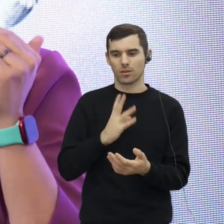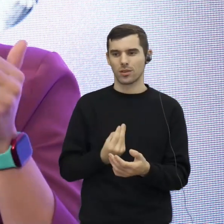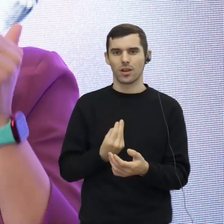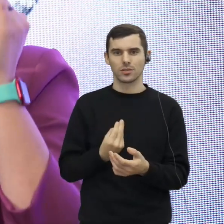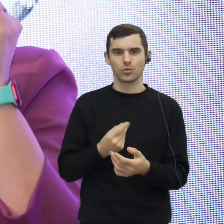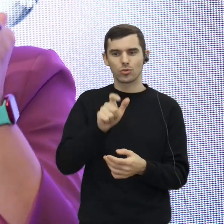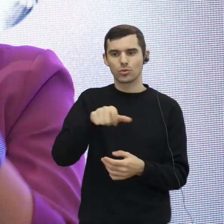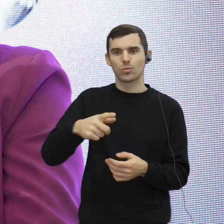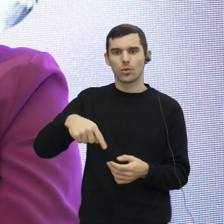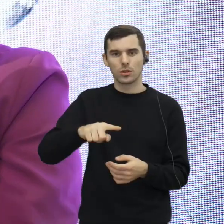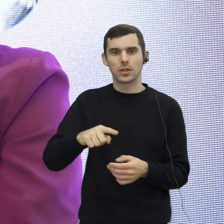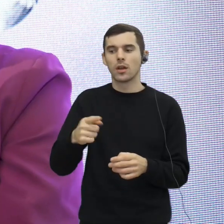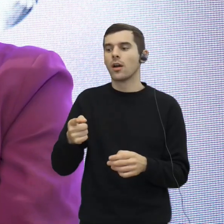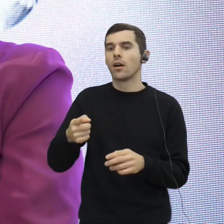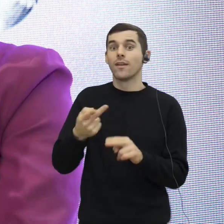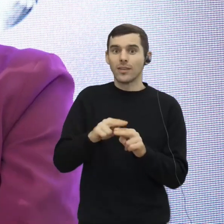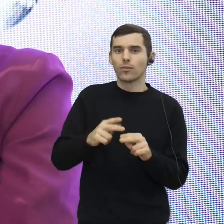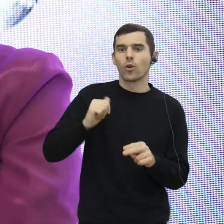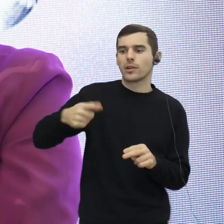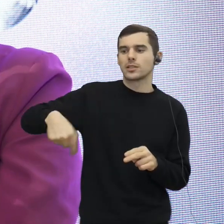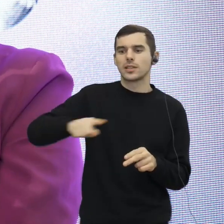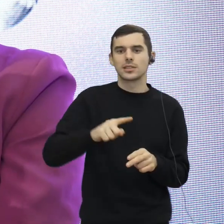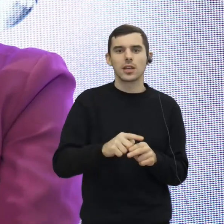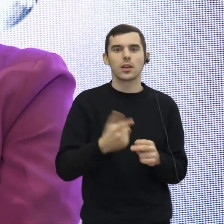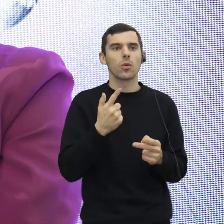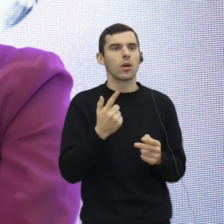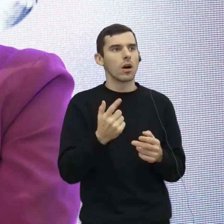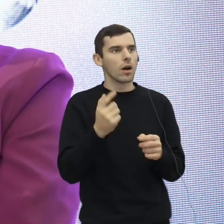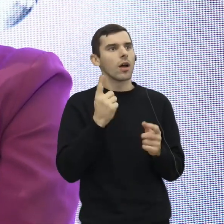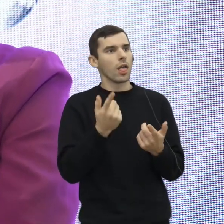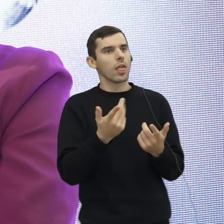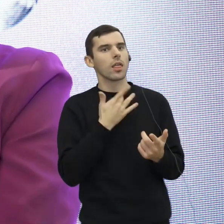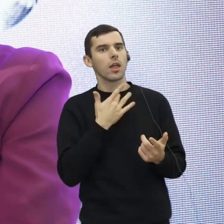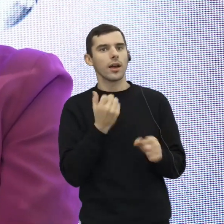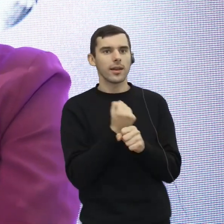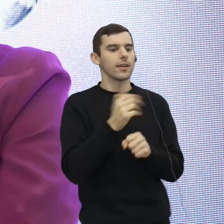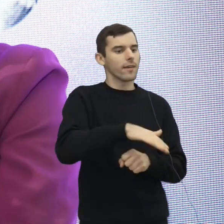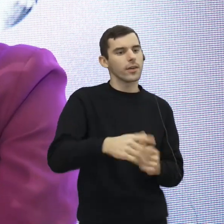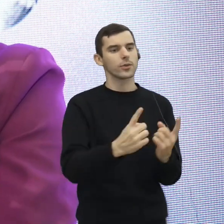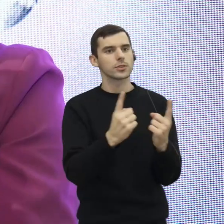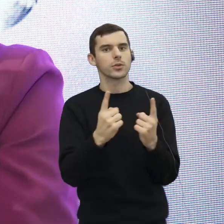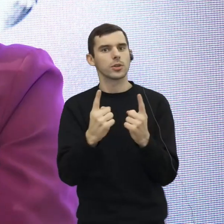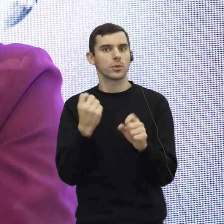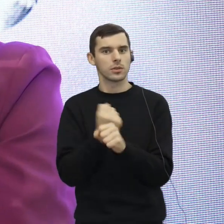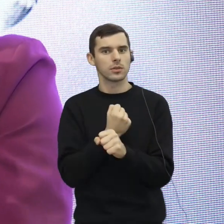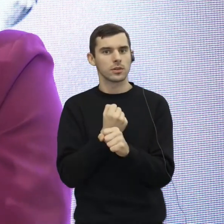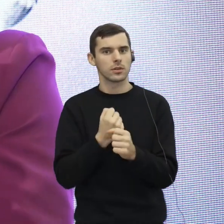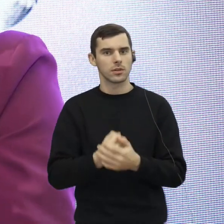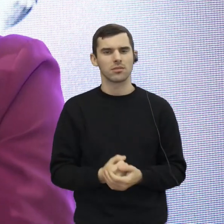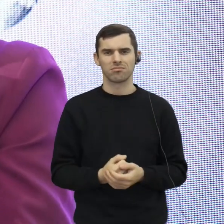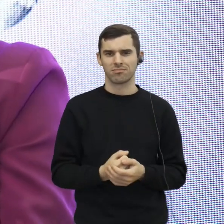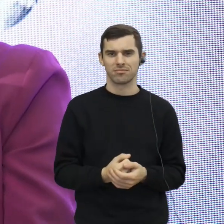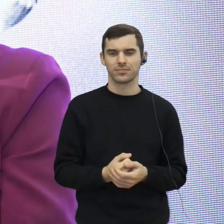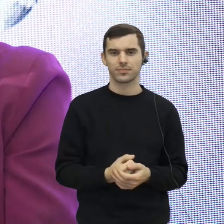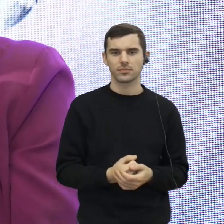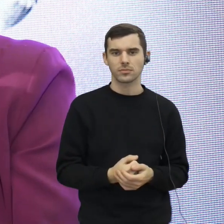jau vaikai yra pagrindinis, žodžiu, nuo ko čia mums reikia apsaugoti. O iš tikrųjų saugoti yra daugiau nuo ko, negu, nu,